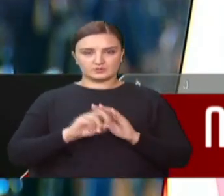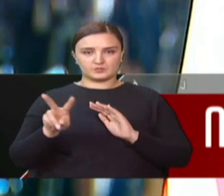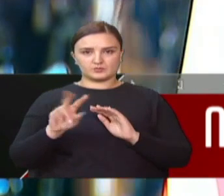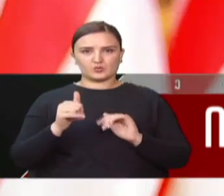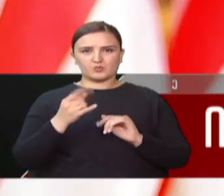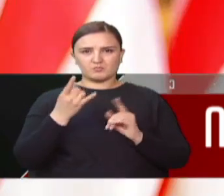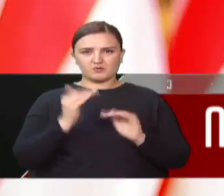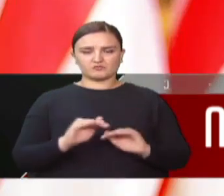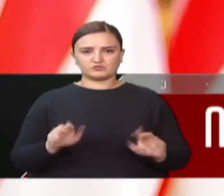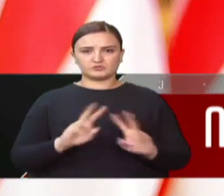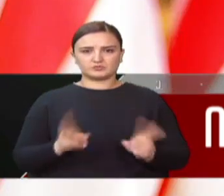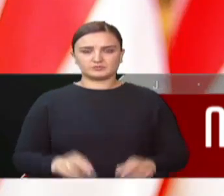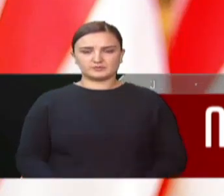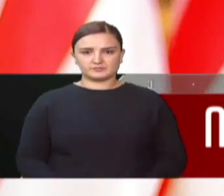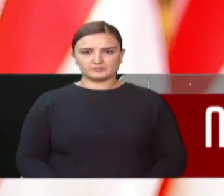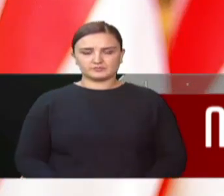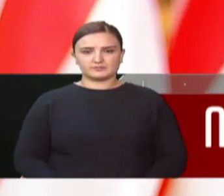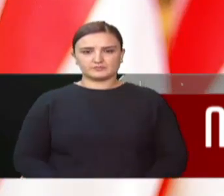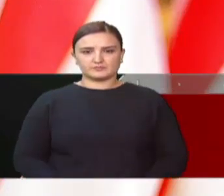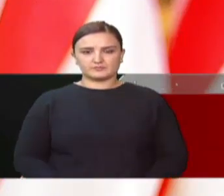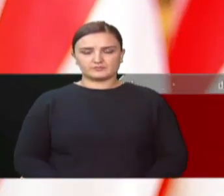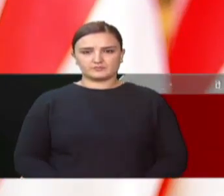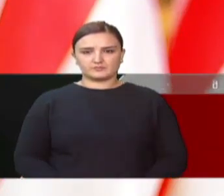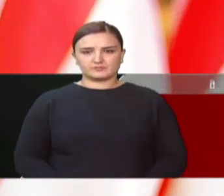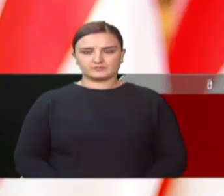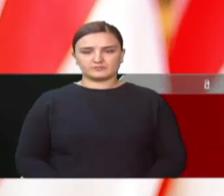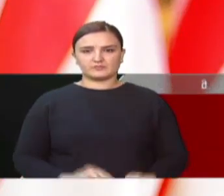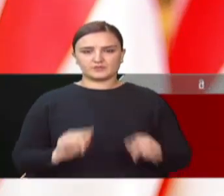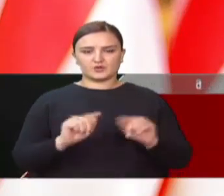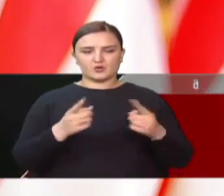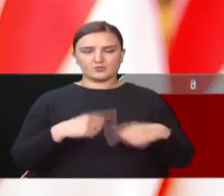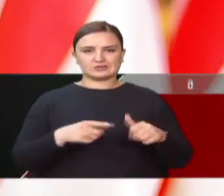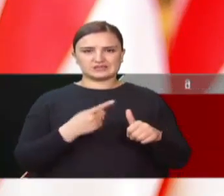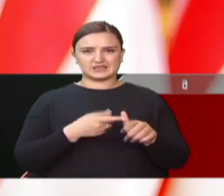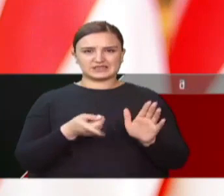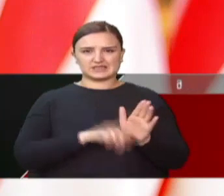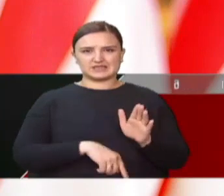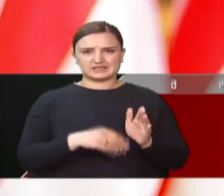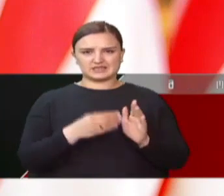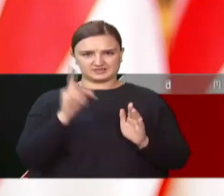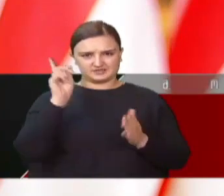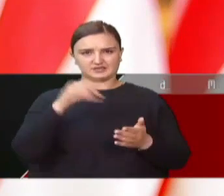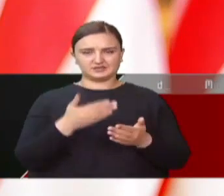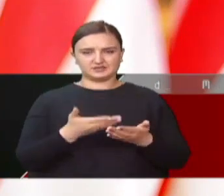ბუბუ და ტრიალდა. ეს რაღაცნაირად კიდევ იწვევს ოპოზიციის დისკრედიტაციას თავის კუთხით, თქვენ იცით ისედაც